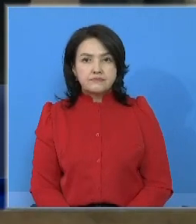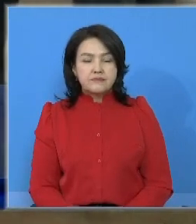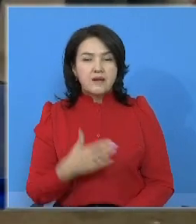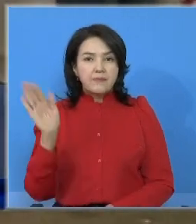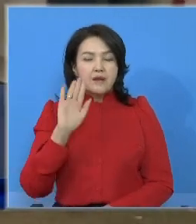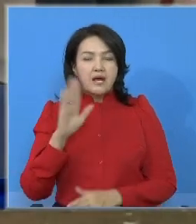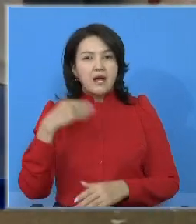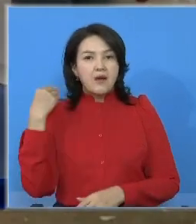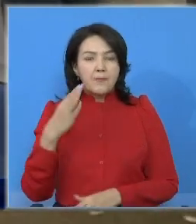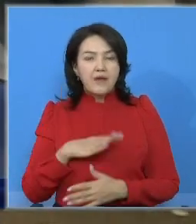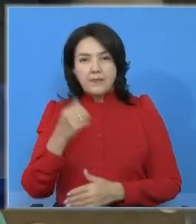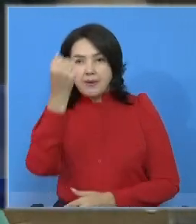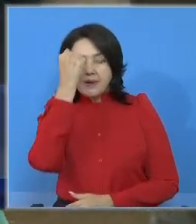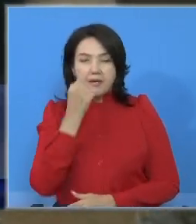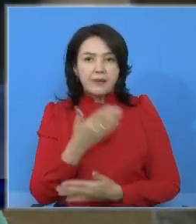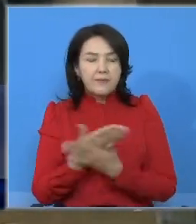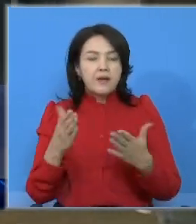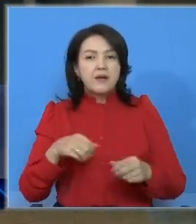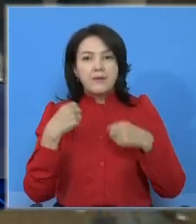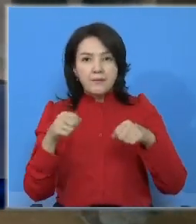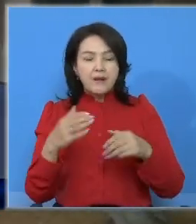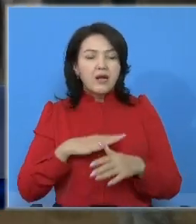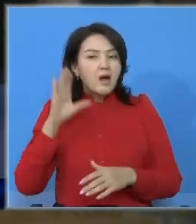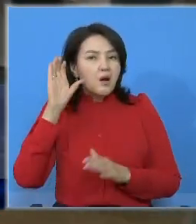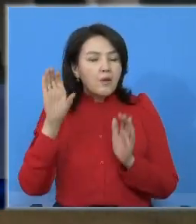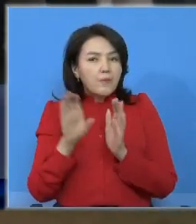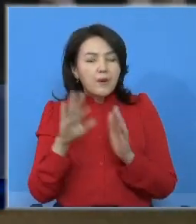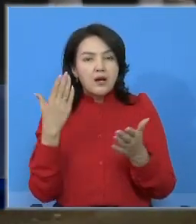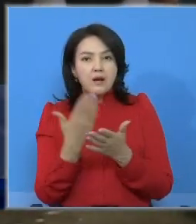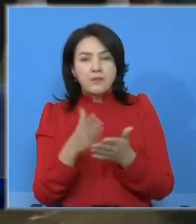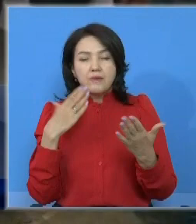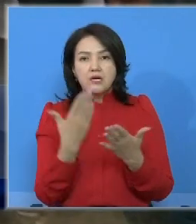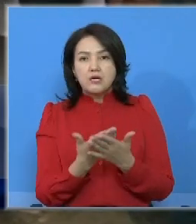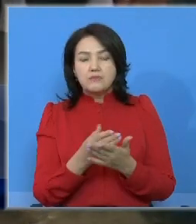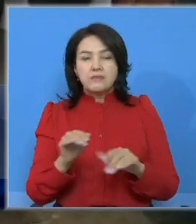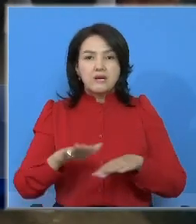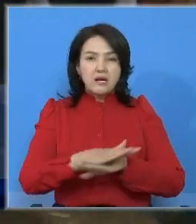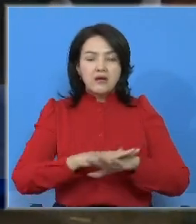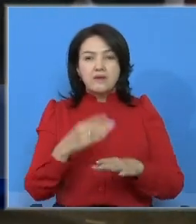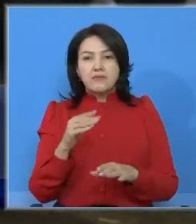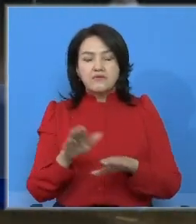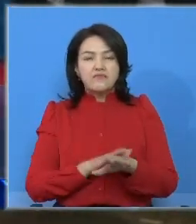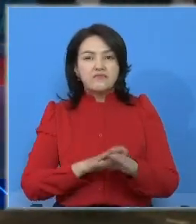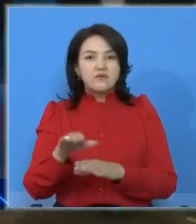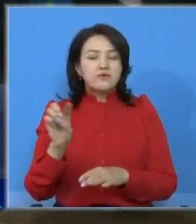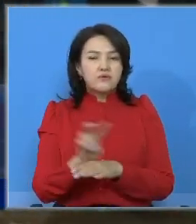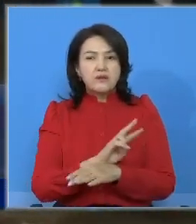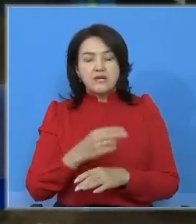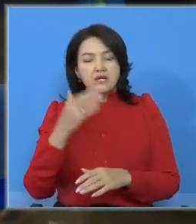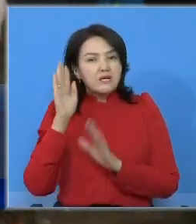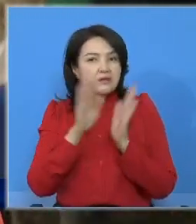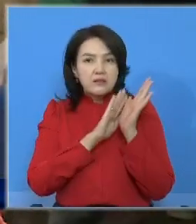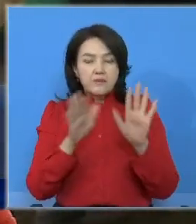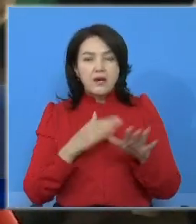Передаю привет актюбинцам, спасибо за вашу продукцию. Я как услышала, что на этой неделе ярмарка из Актюбе, всю ночь не спала, переживала, что